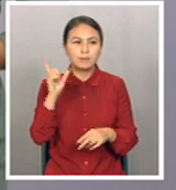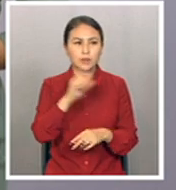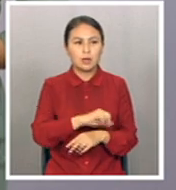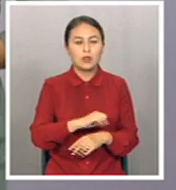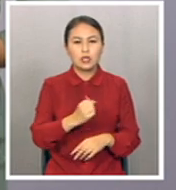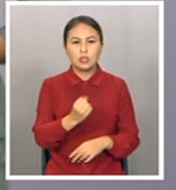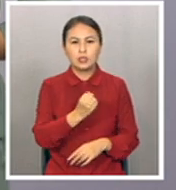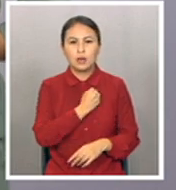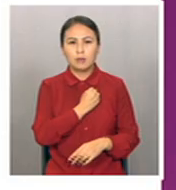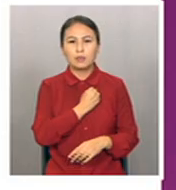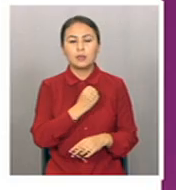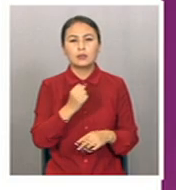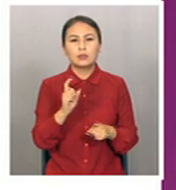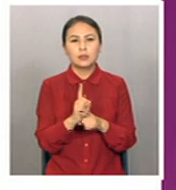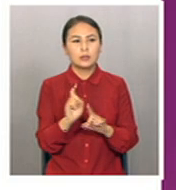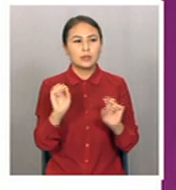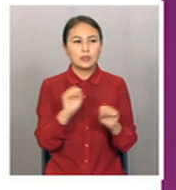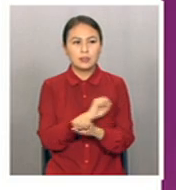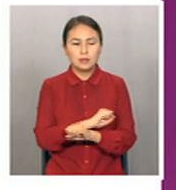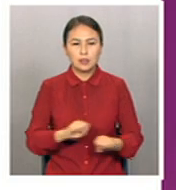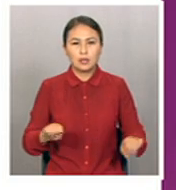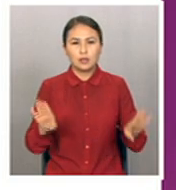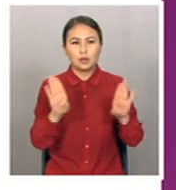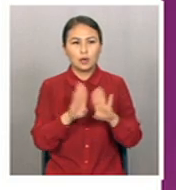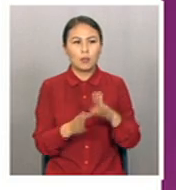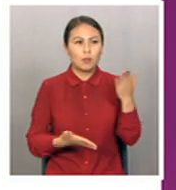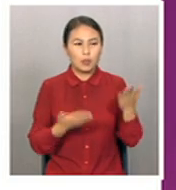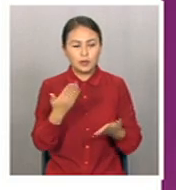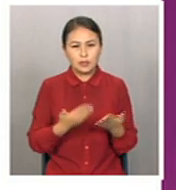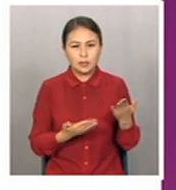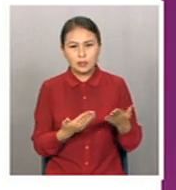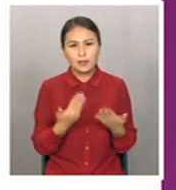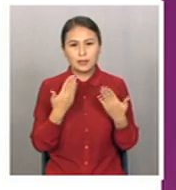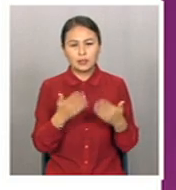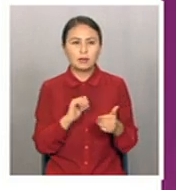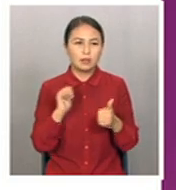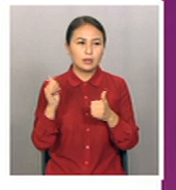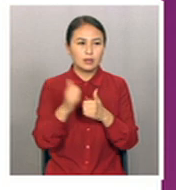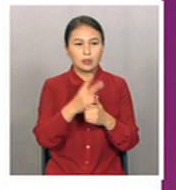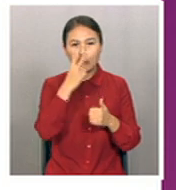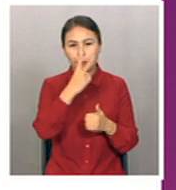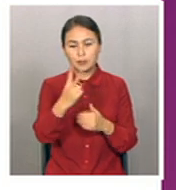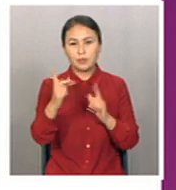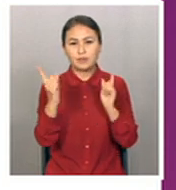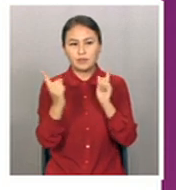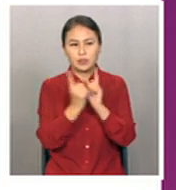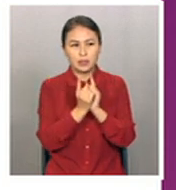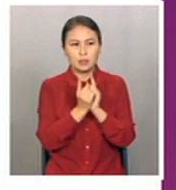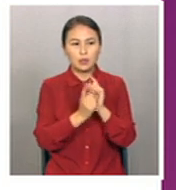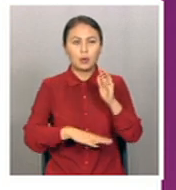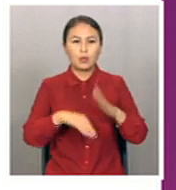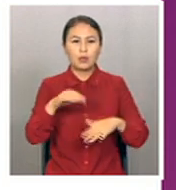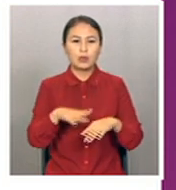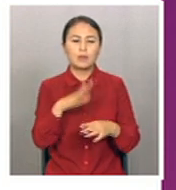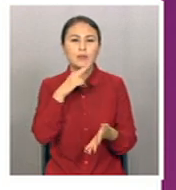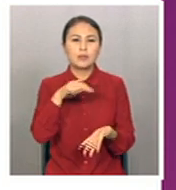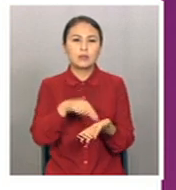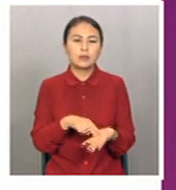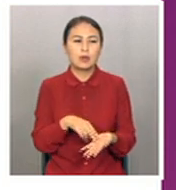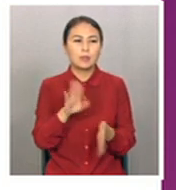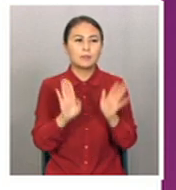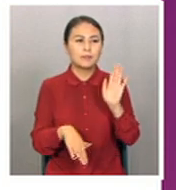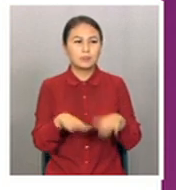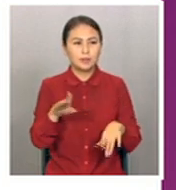аяп тұрыспа. Ердің құны болса да, алдыңа келіп қалған соң, қол қусырып барған соң,